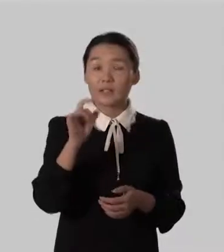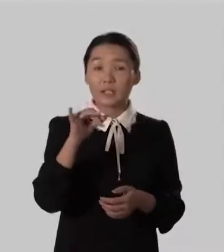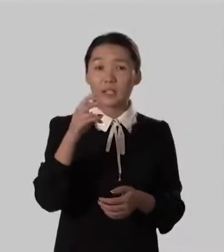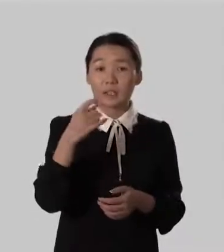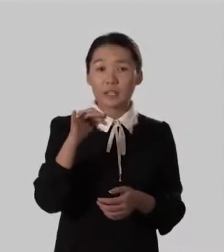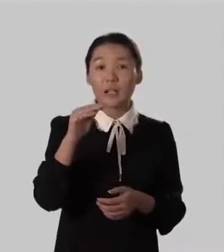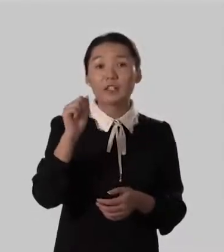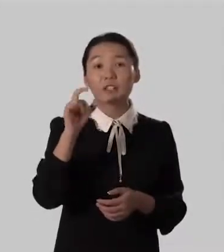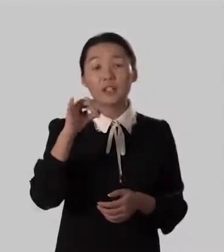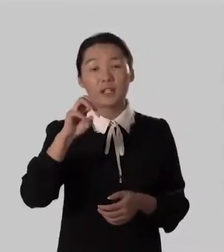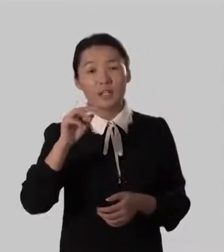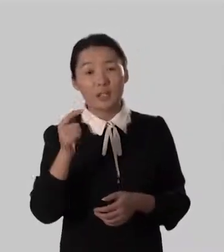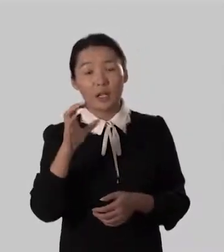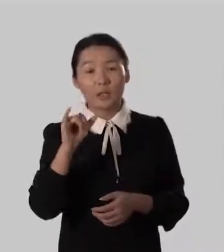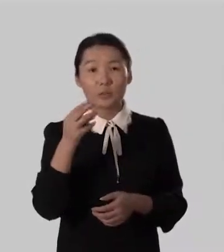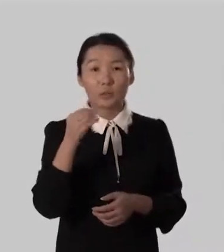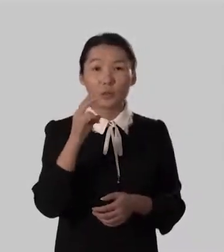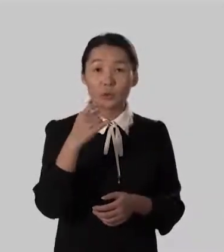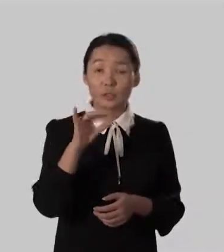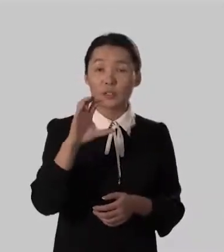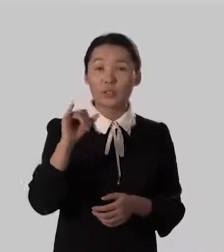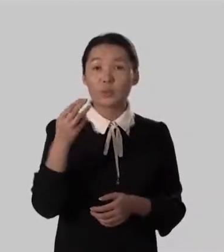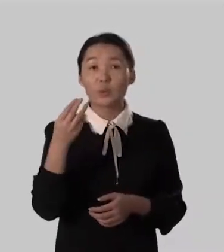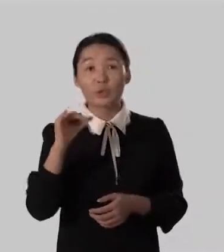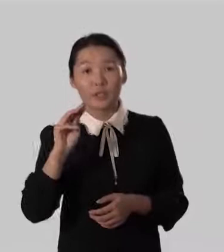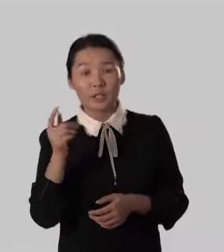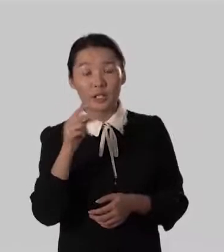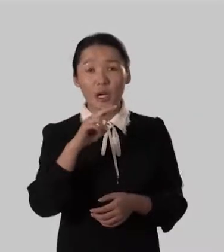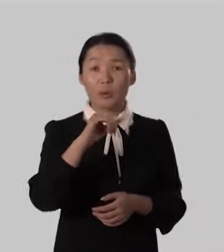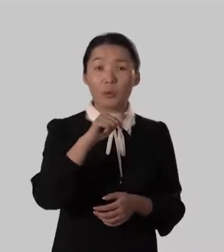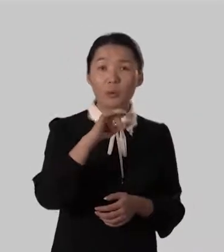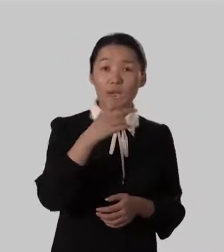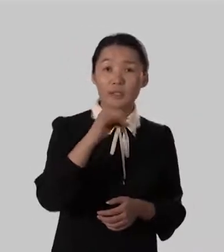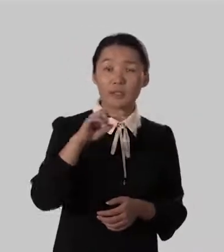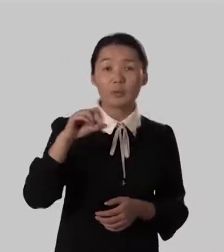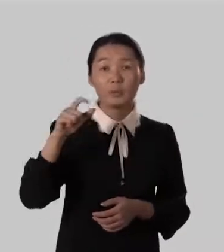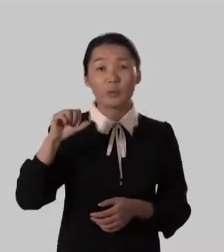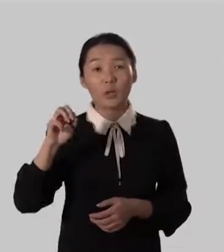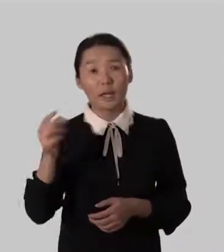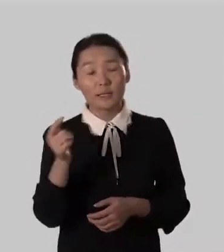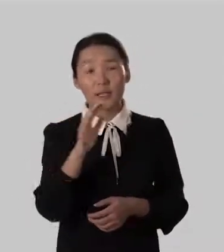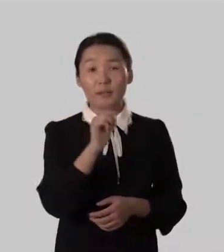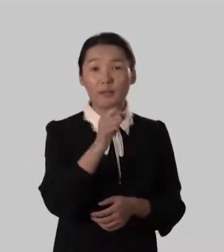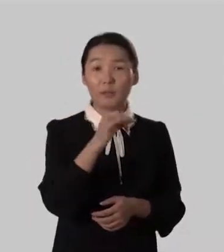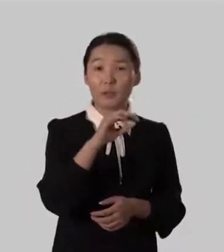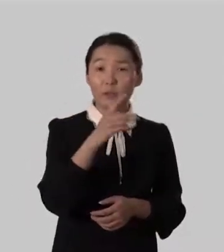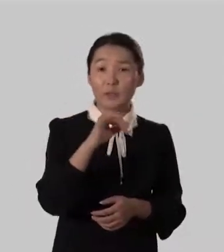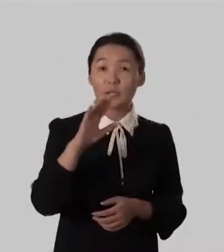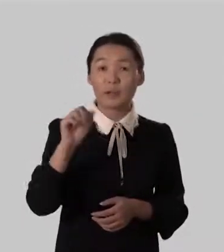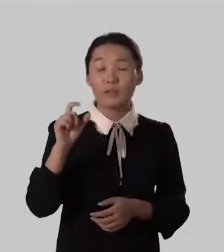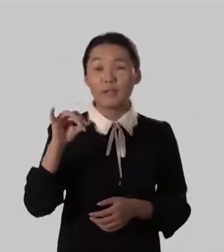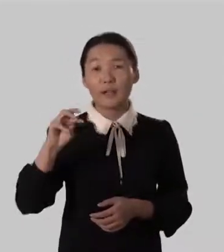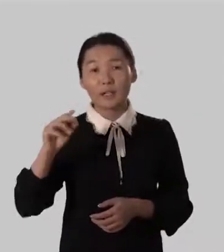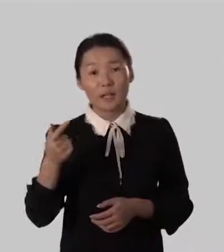жареный жарить сушеной сушить пуганый пугать вареный варить